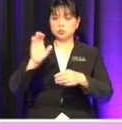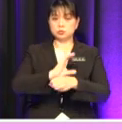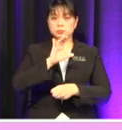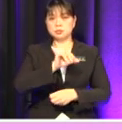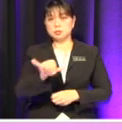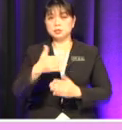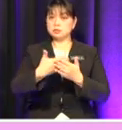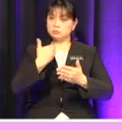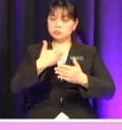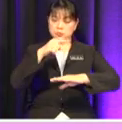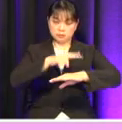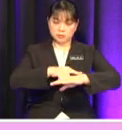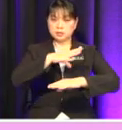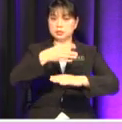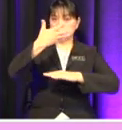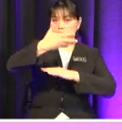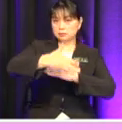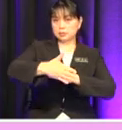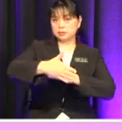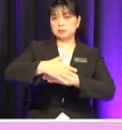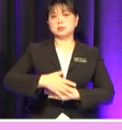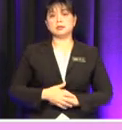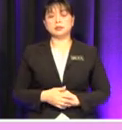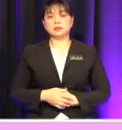semasa dan selepas pertandingan